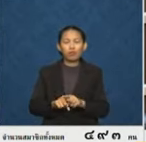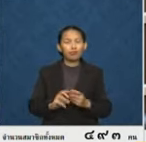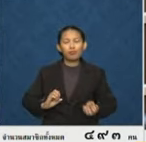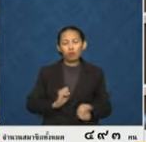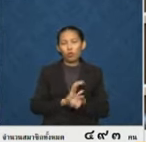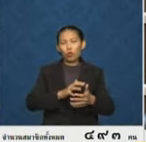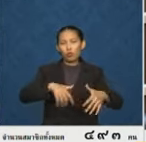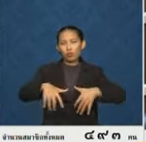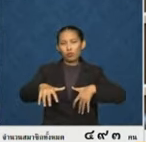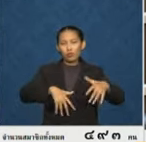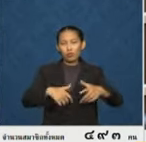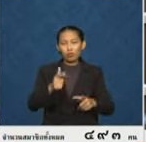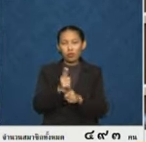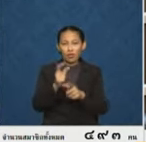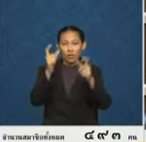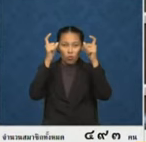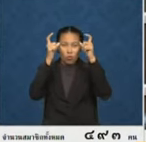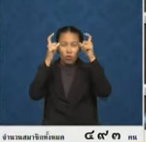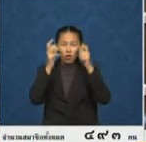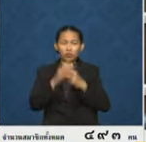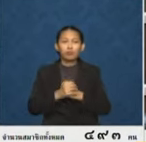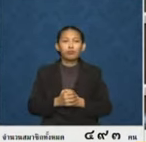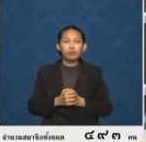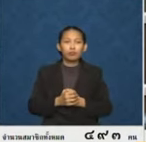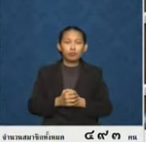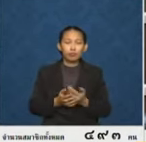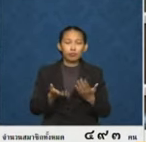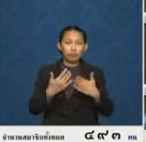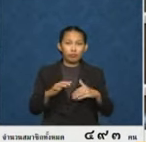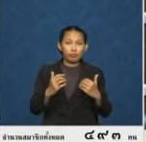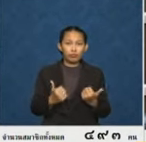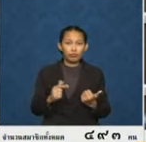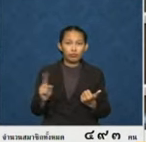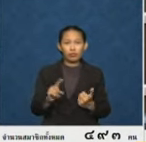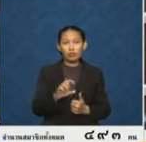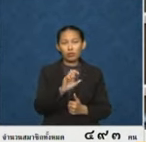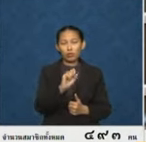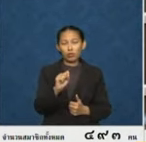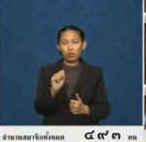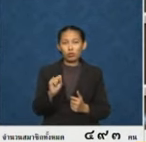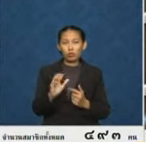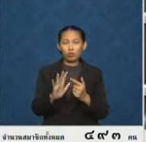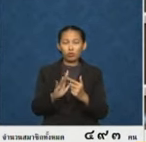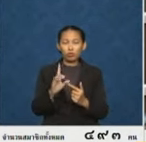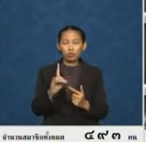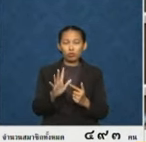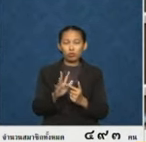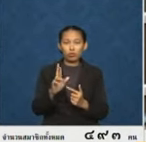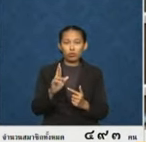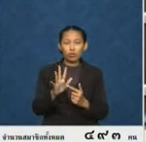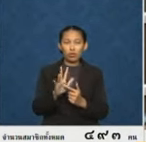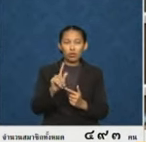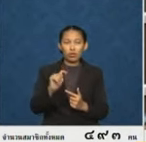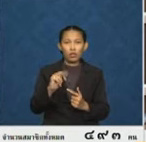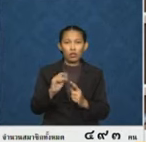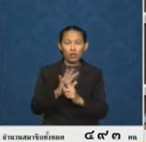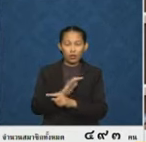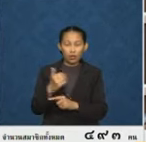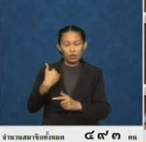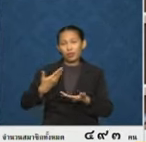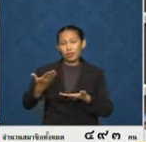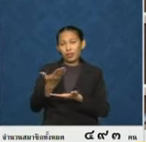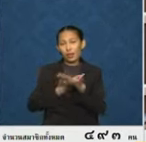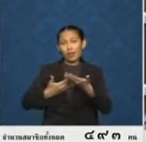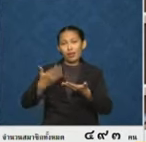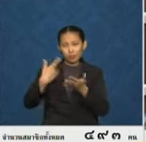เกษตรกรผู้เลี้ยงวัวและเรื่องนี้ท่านสสสุดารัตน์พิทักษพรพันพส.สจังหวัดอุบลราชธานีก็ได้หา